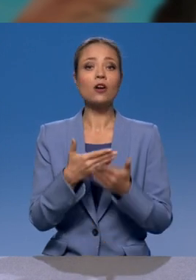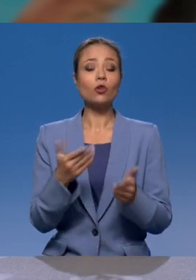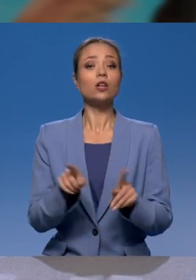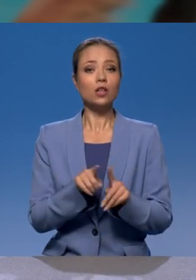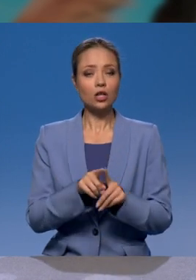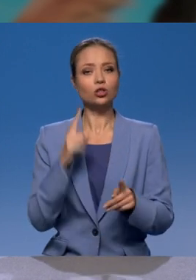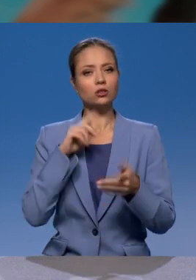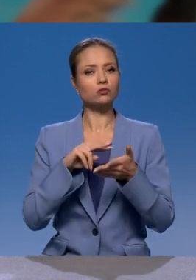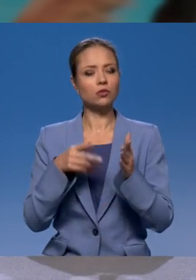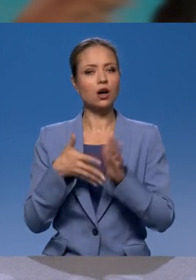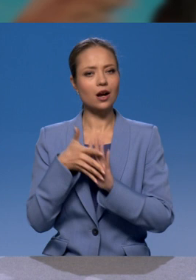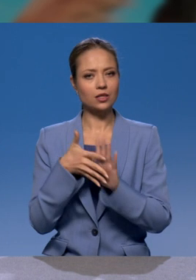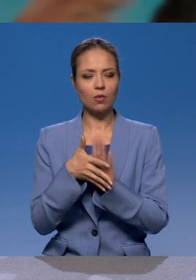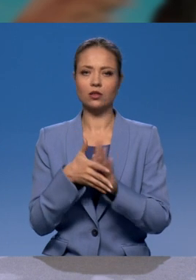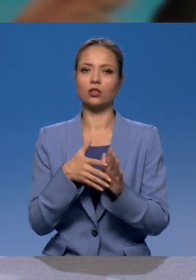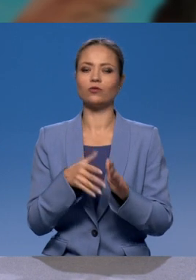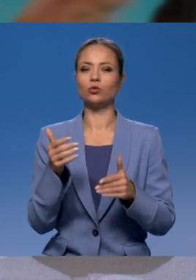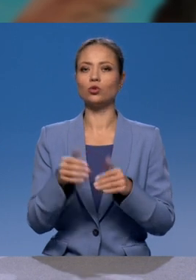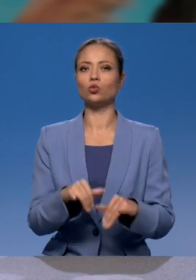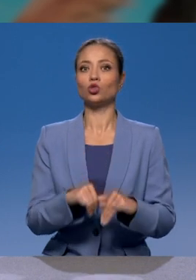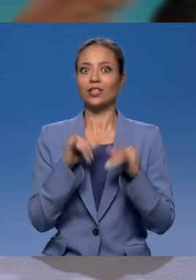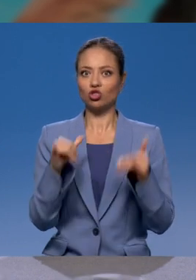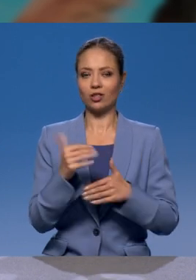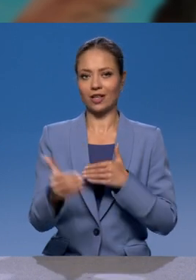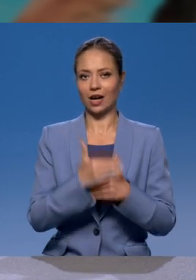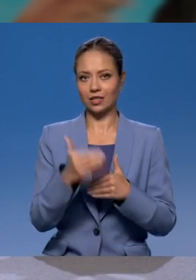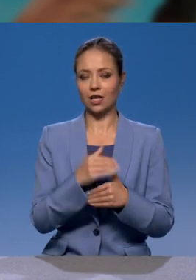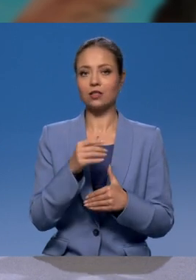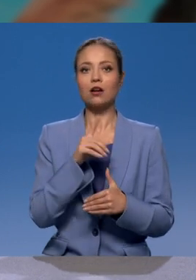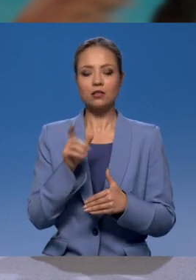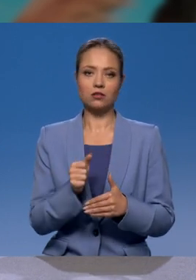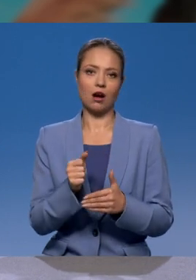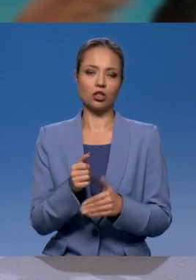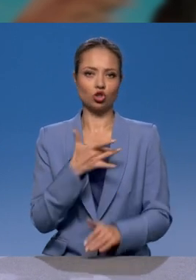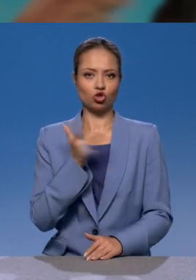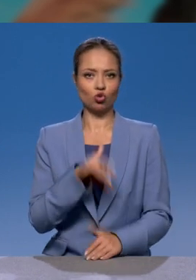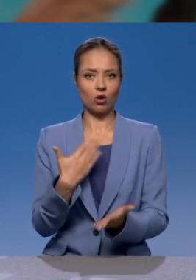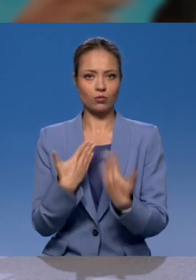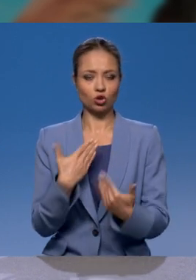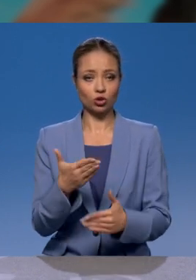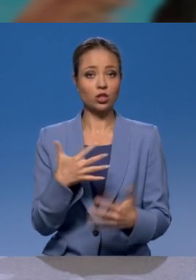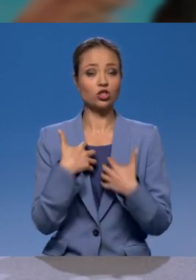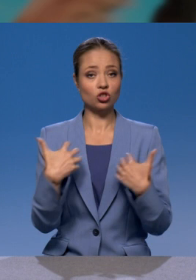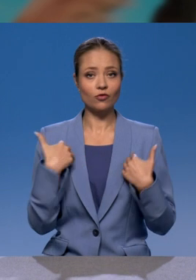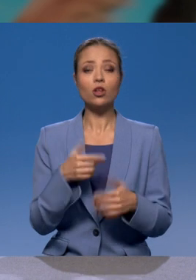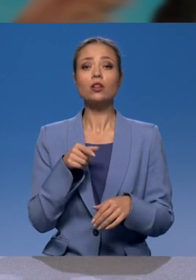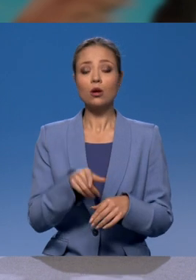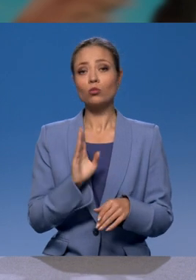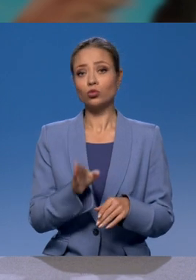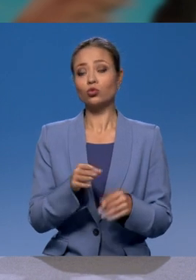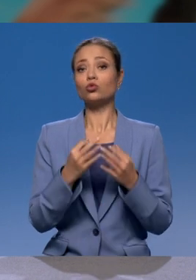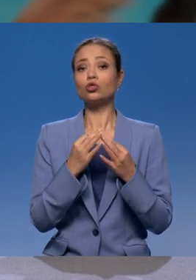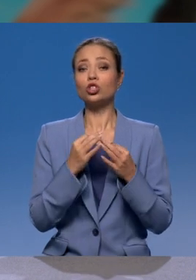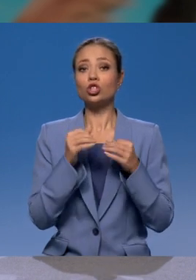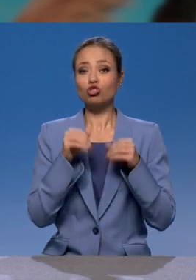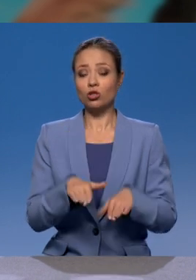жестокое отношение, обращение с животными. Все вместе эти меры должны помочь решить проблему с самовыгулом, когда хозяева отпускают собак на